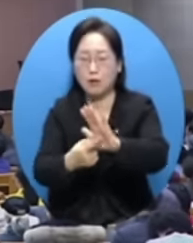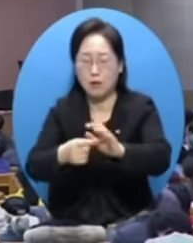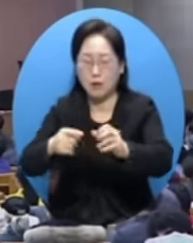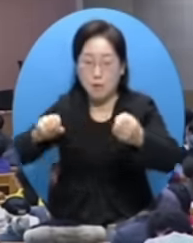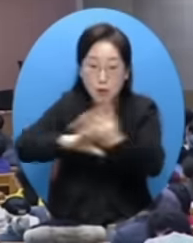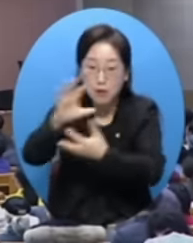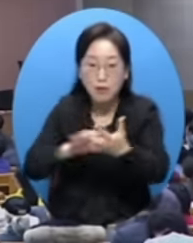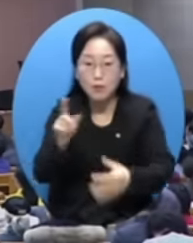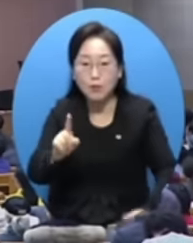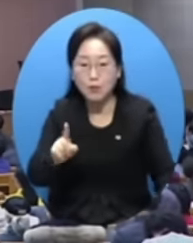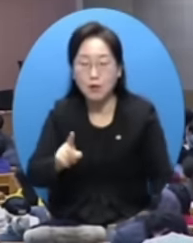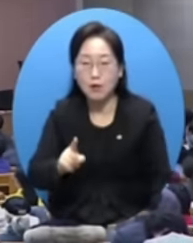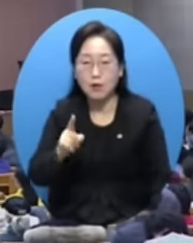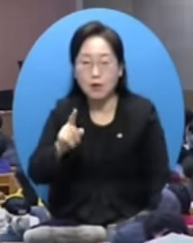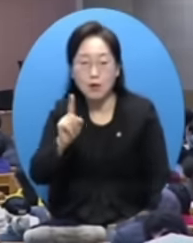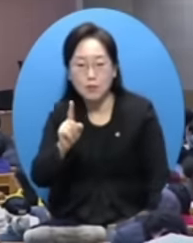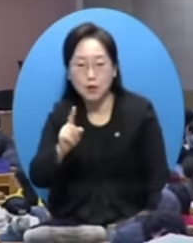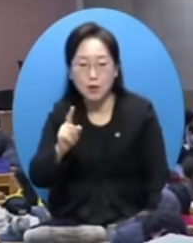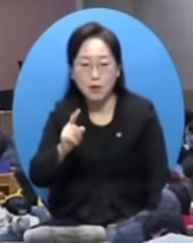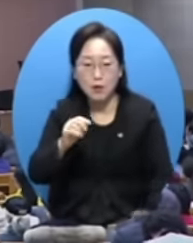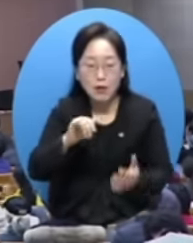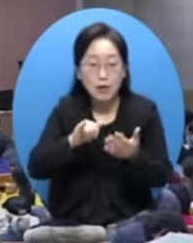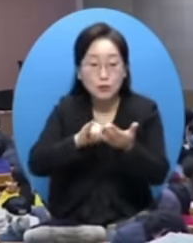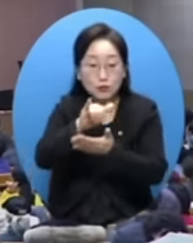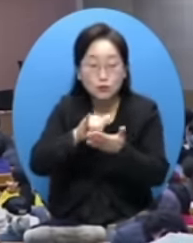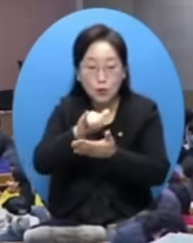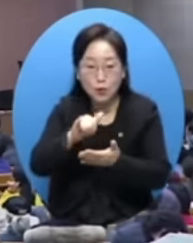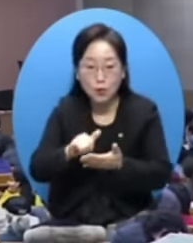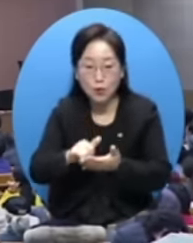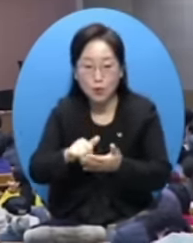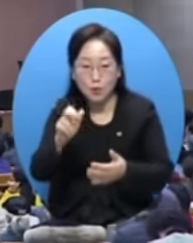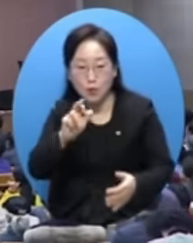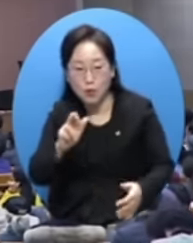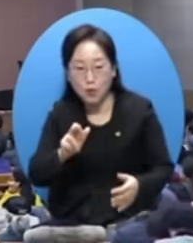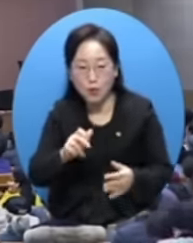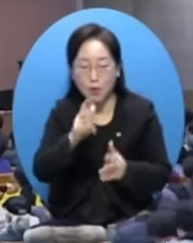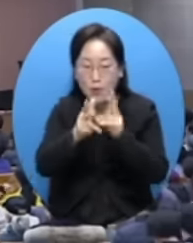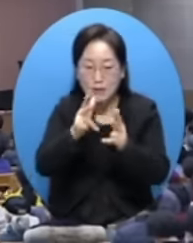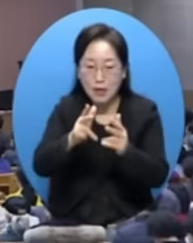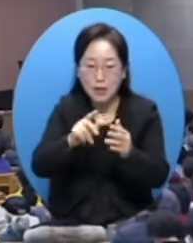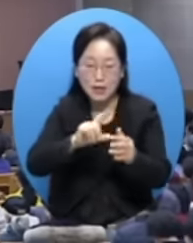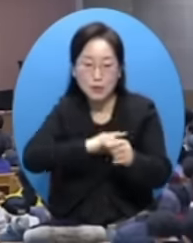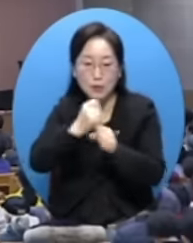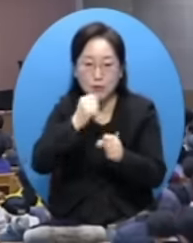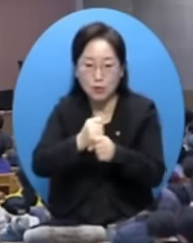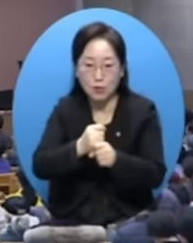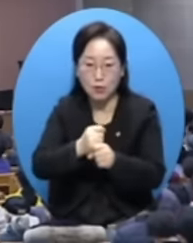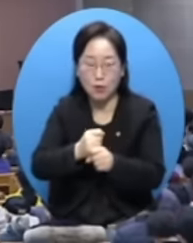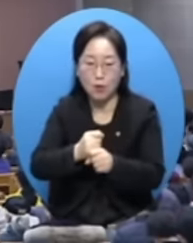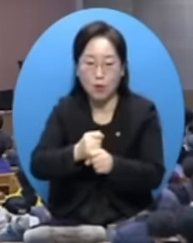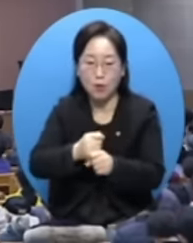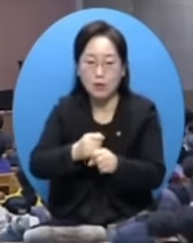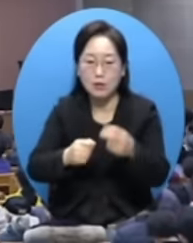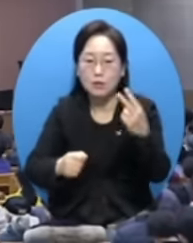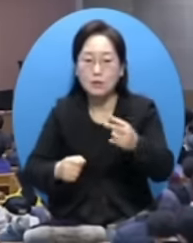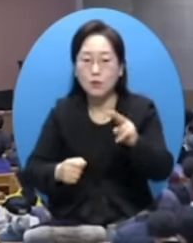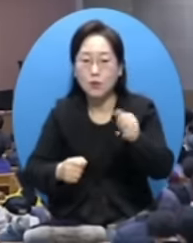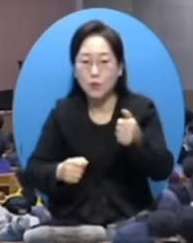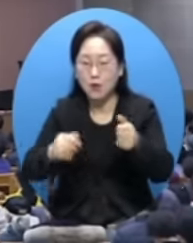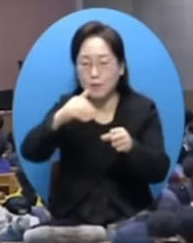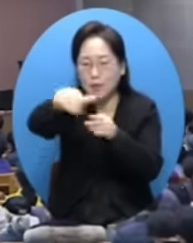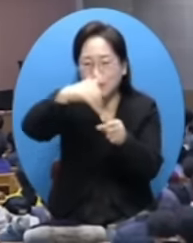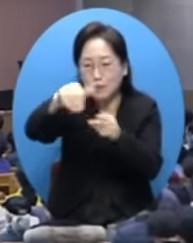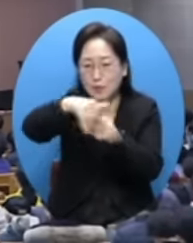회사라는 이름으로 15년 동안 2,900 번이나 돈을 그로 보냈는데 무려 40억